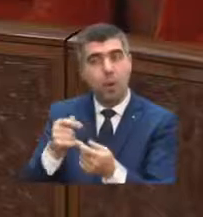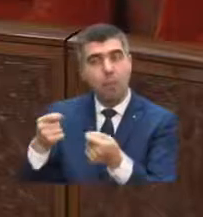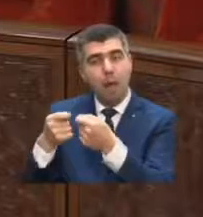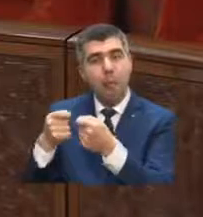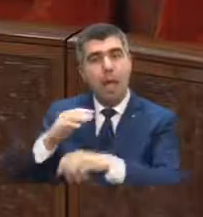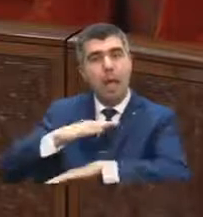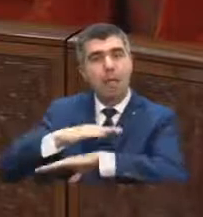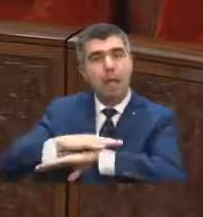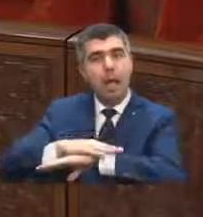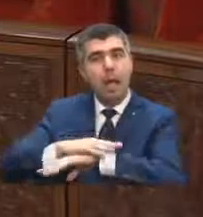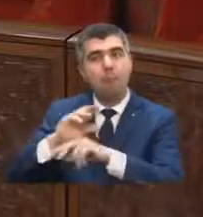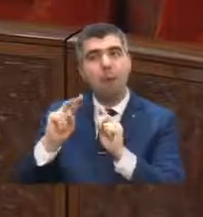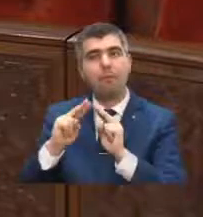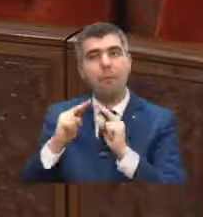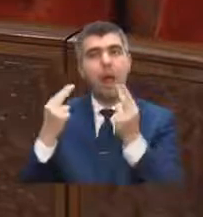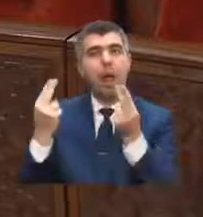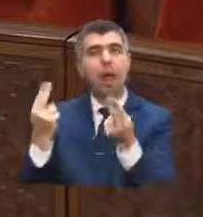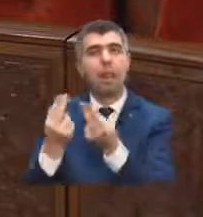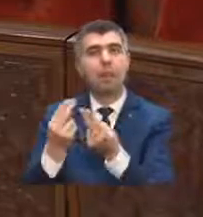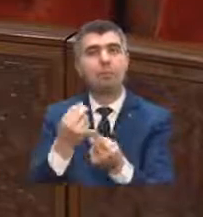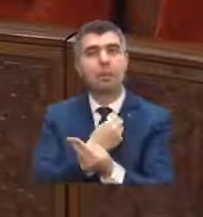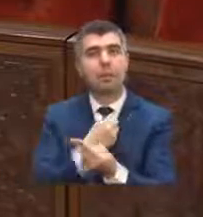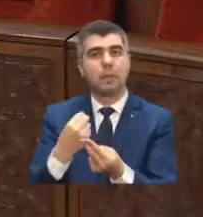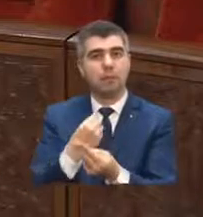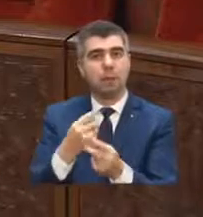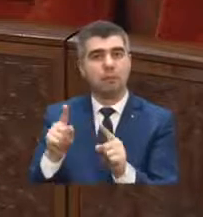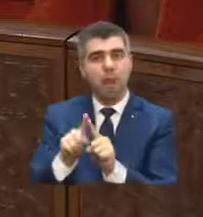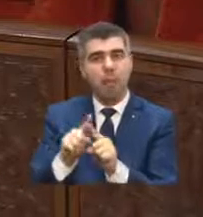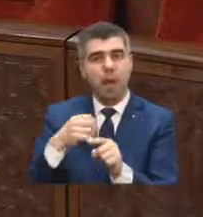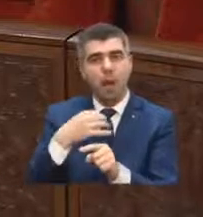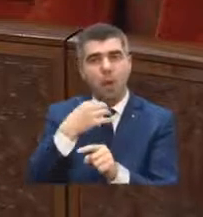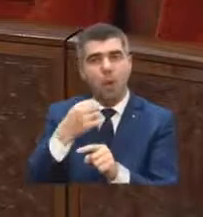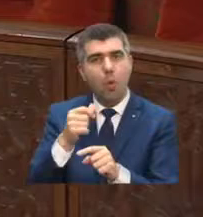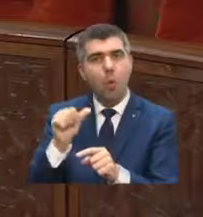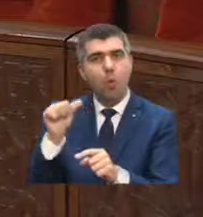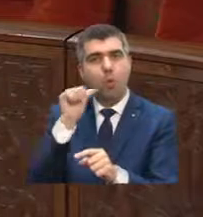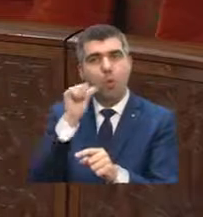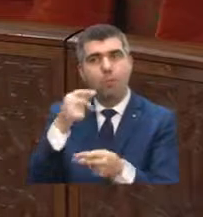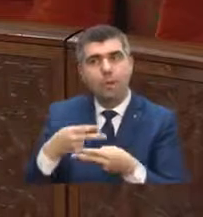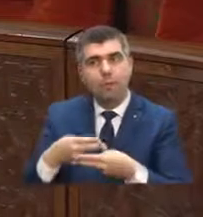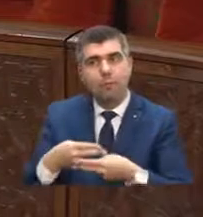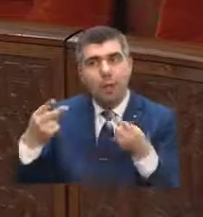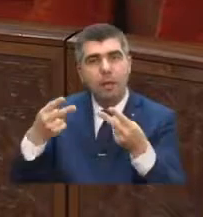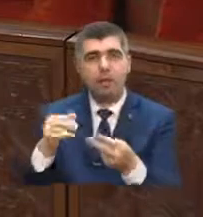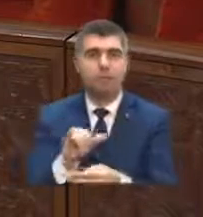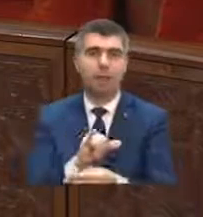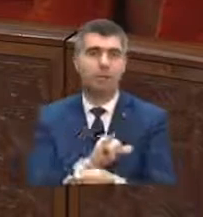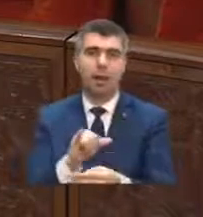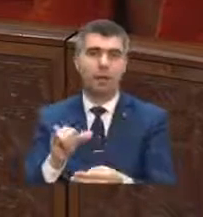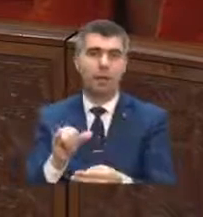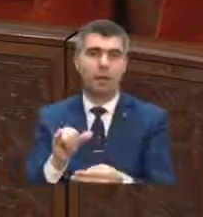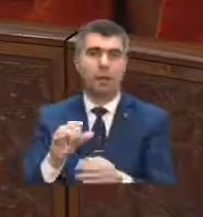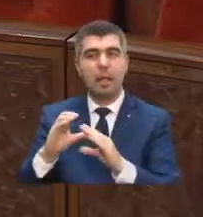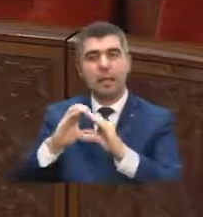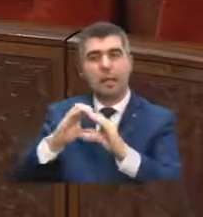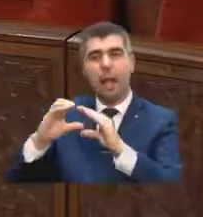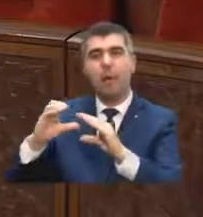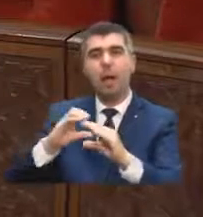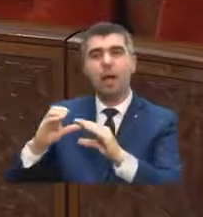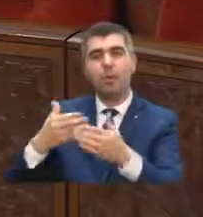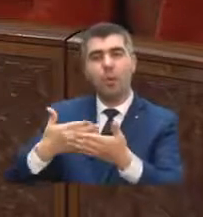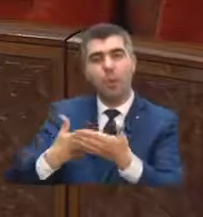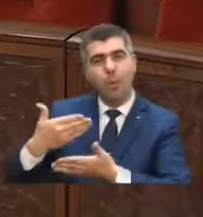نقولوا الواقع للناس. حنا تنقولوا الواقع للمغاربه ما تنكذبوش عليهم، حنا الشفافيه في وزاره الصحه وفي نفس الوقت تواصل ديال عدم